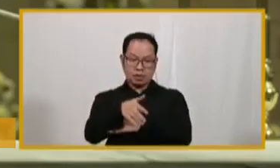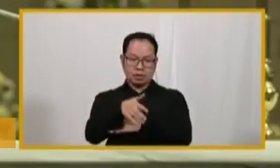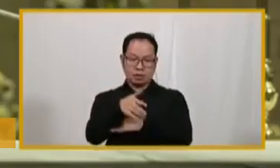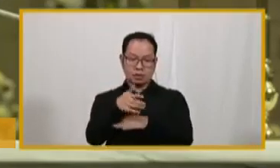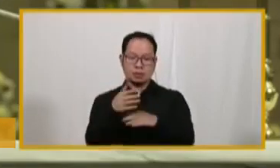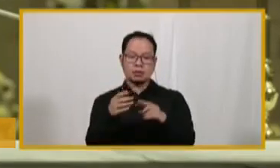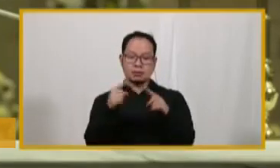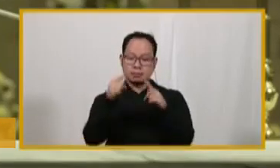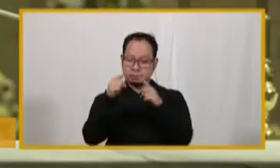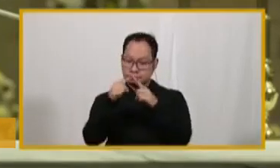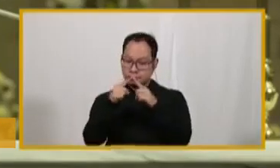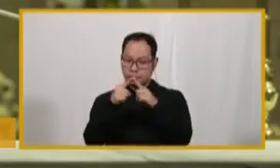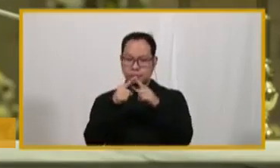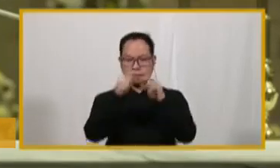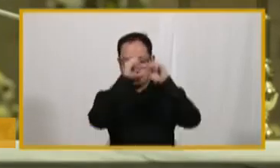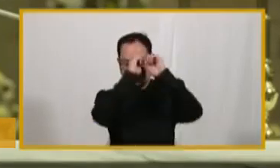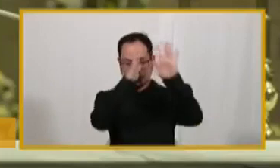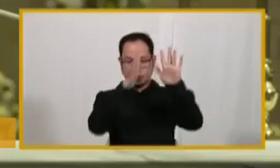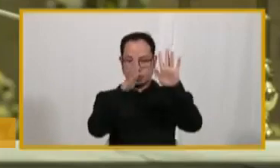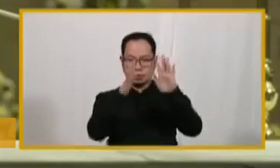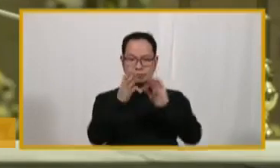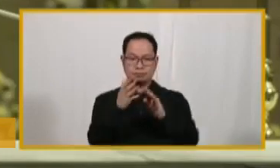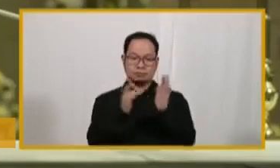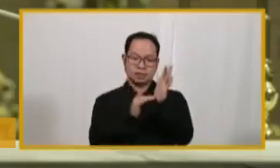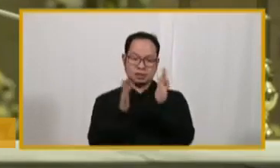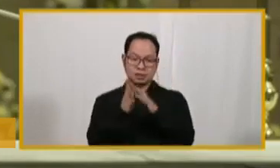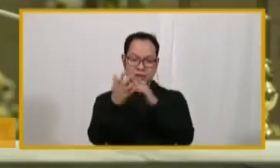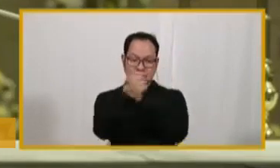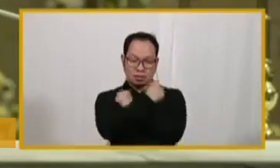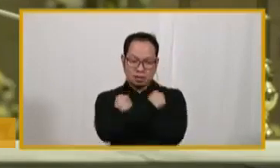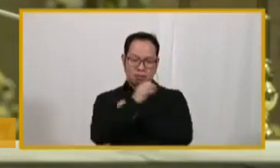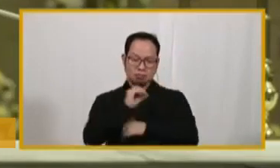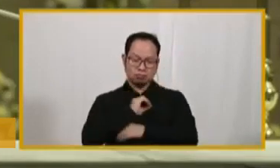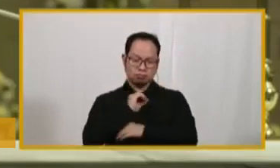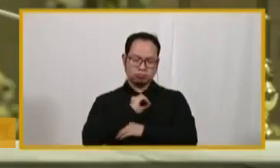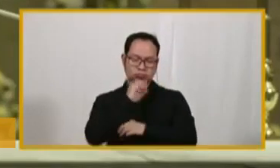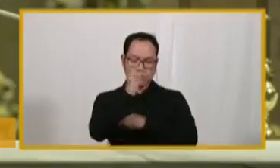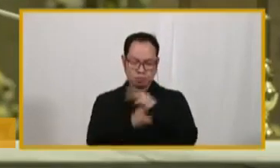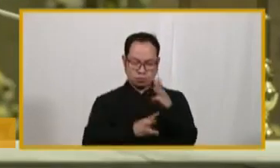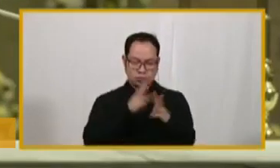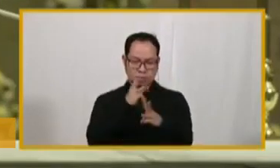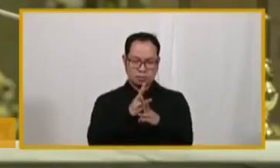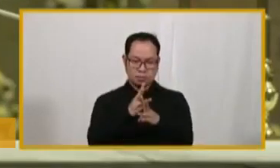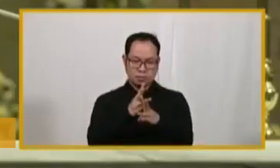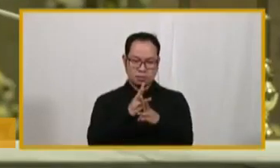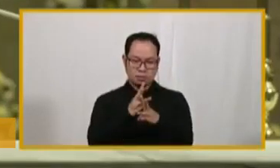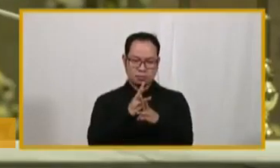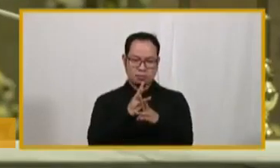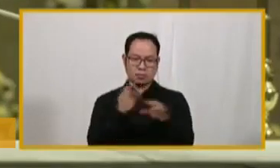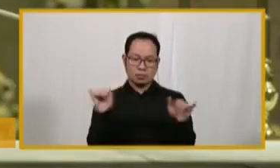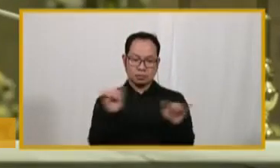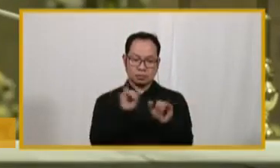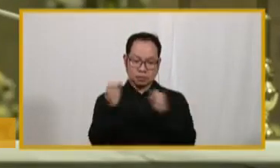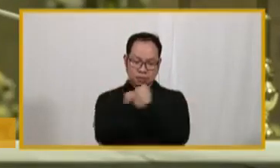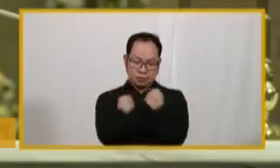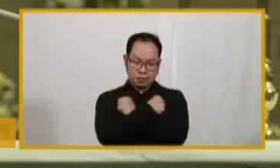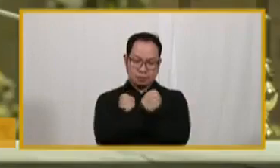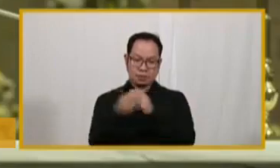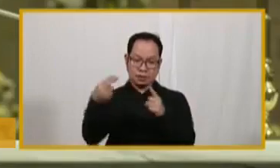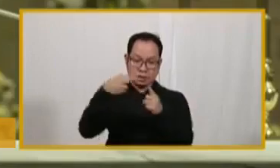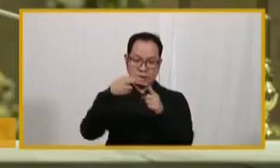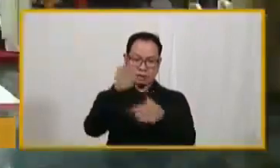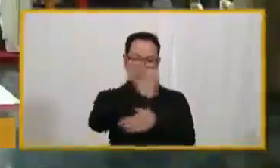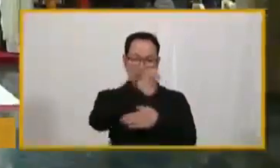Father. He loved his own in the world, and he loved them to the